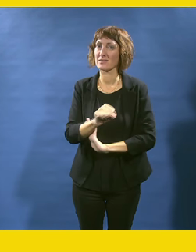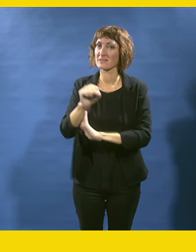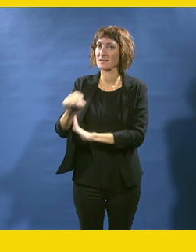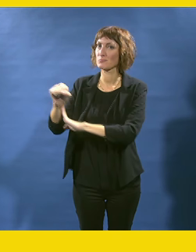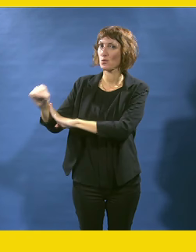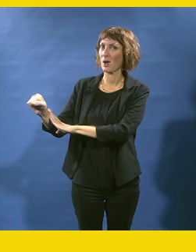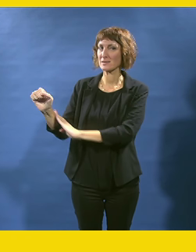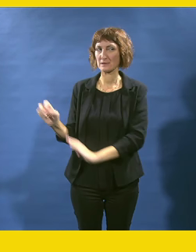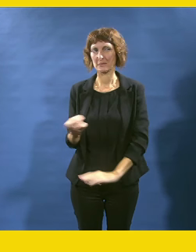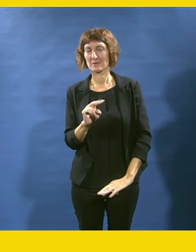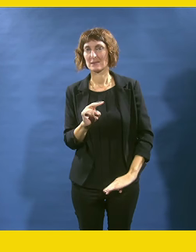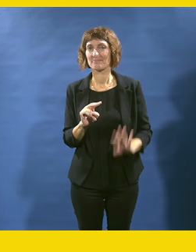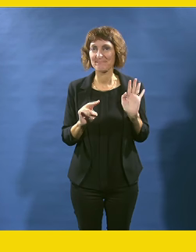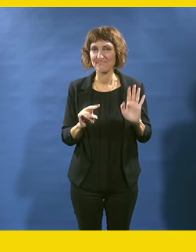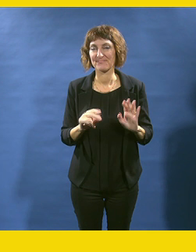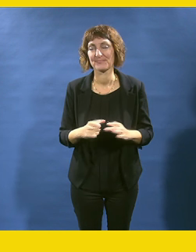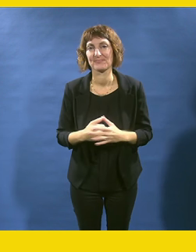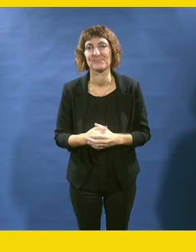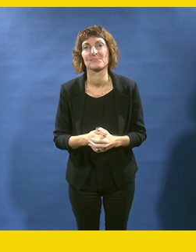droite.